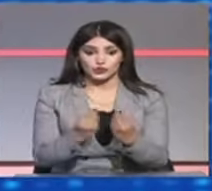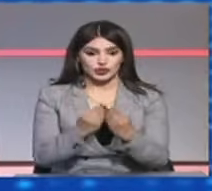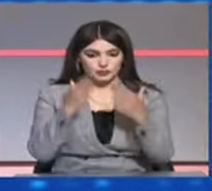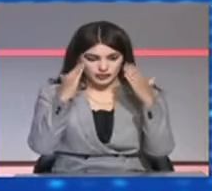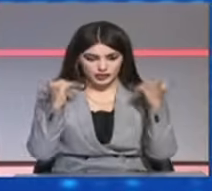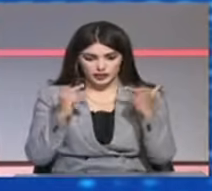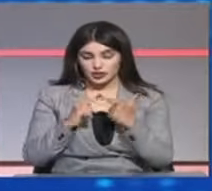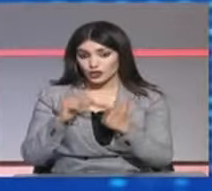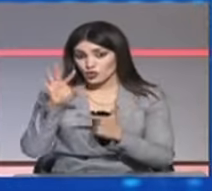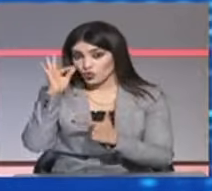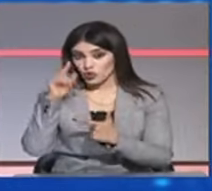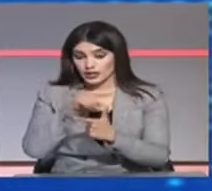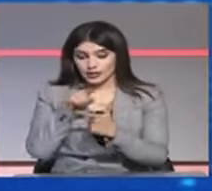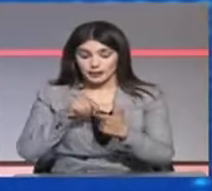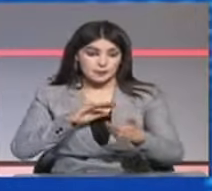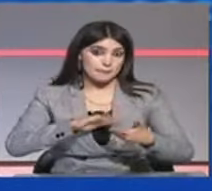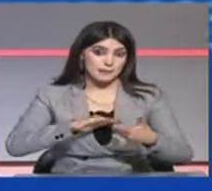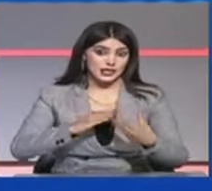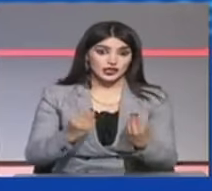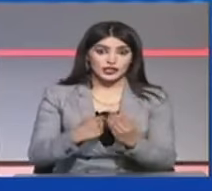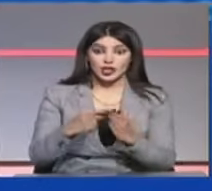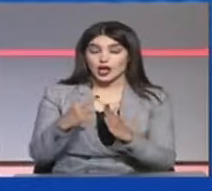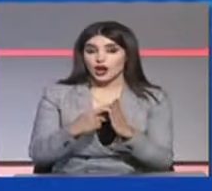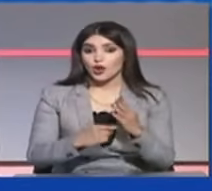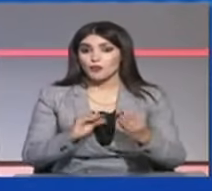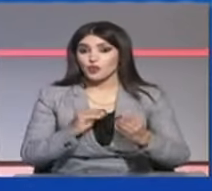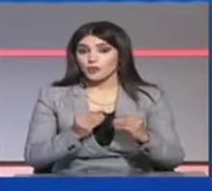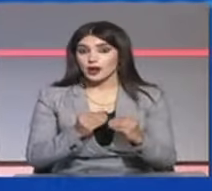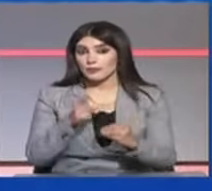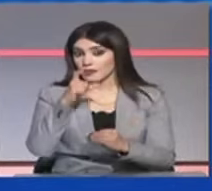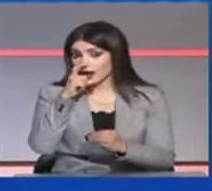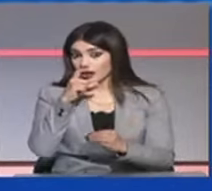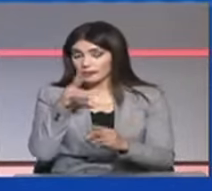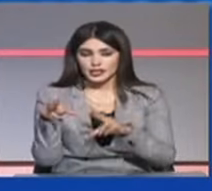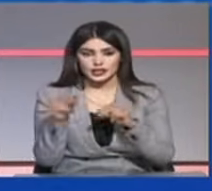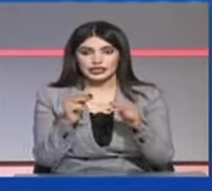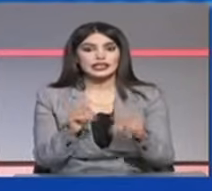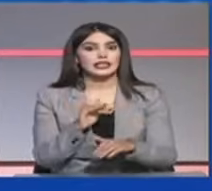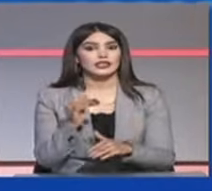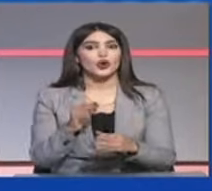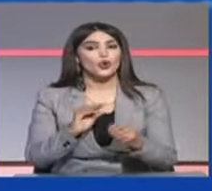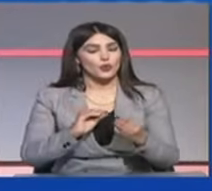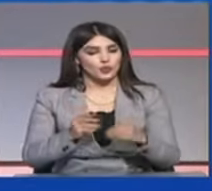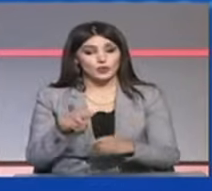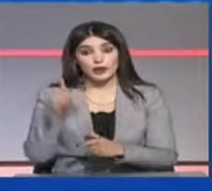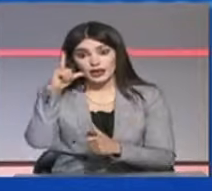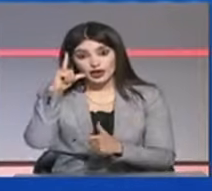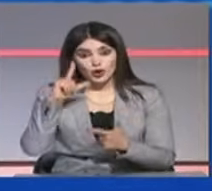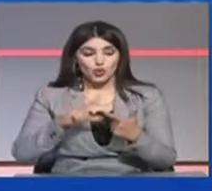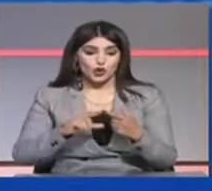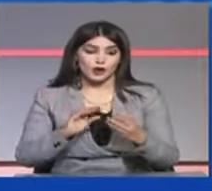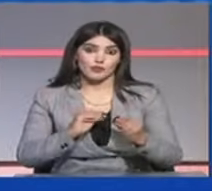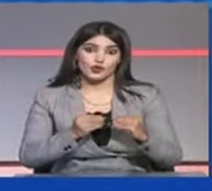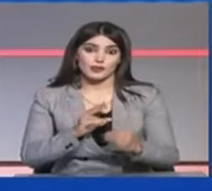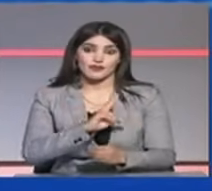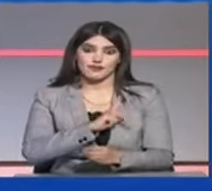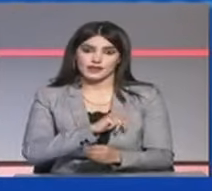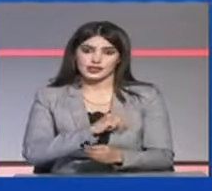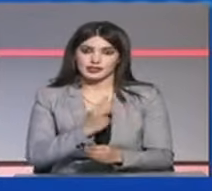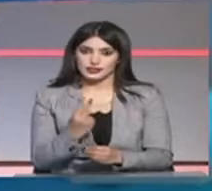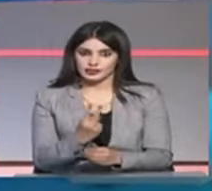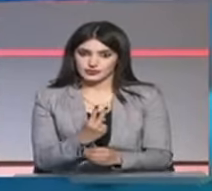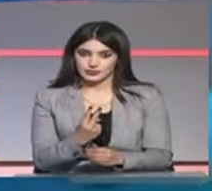اضافه الى الاتفاق حول مجمل القضايا العربيه وفي مقدمتها الازمه الليبيه والقضيه الفلسطينيه